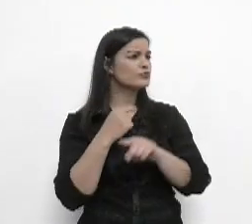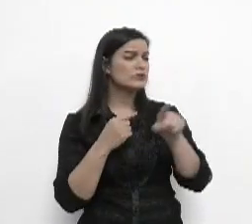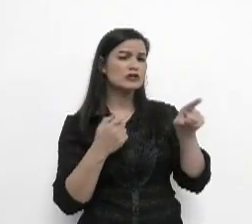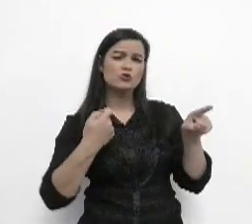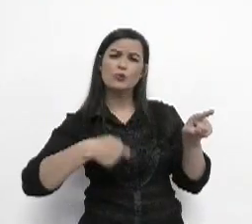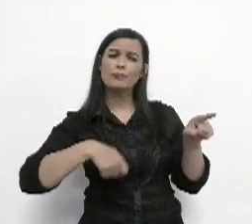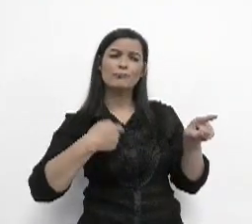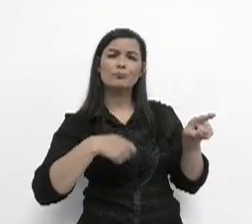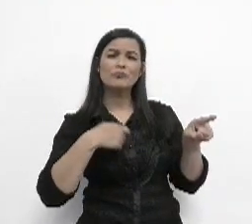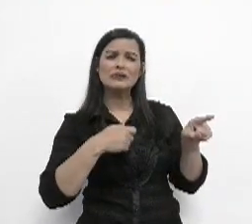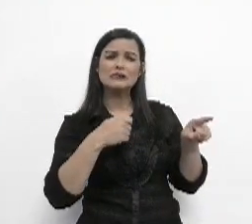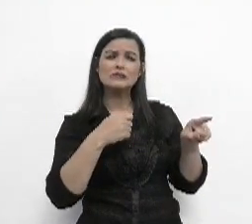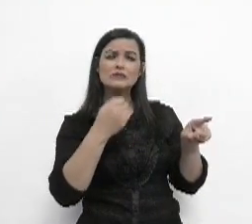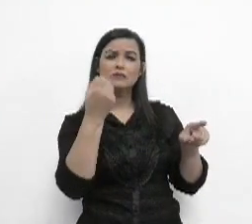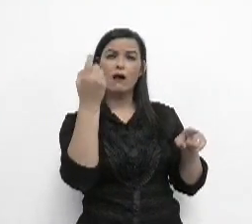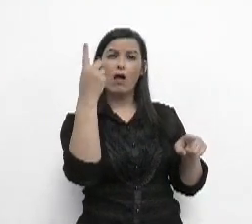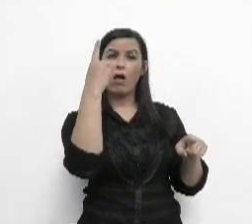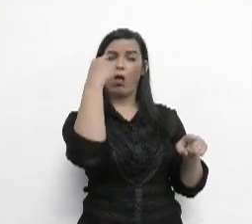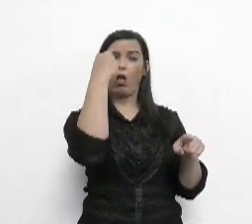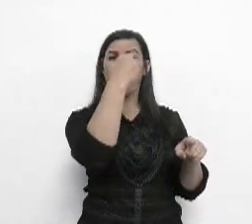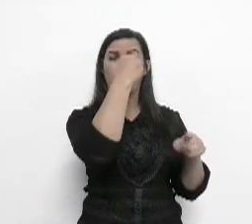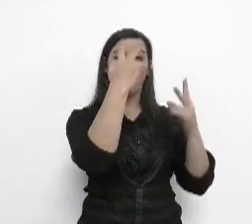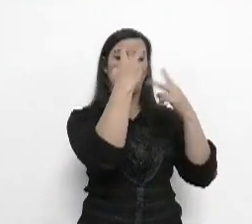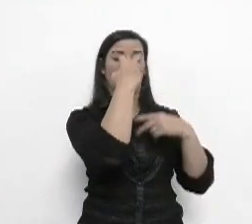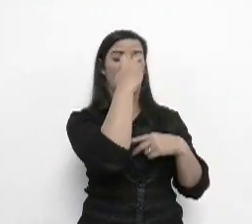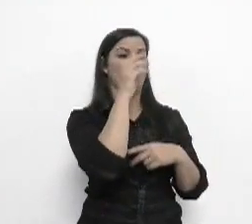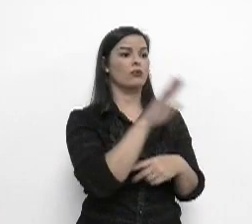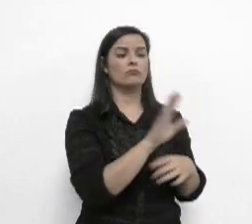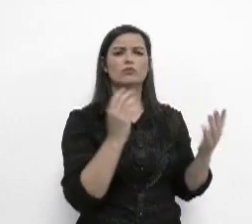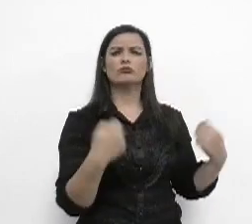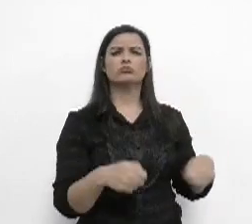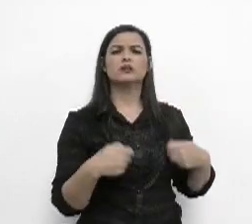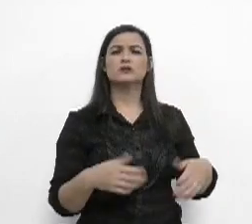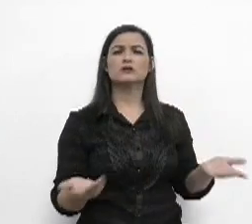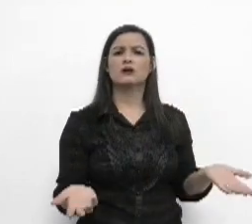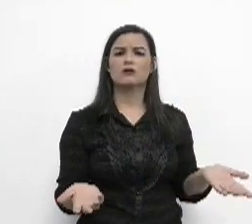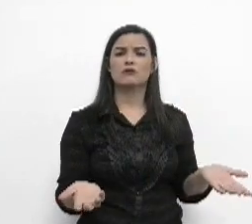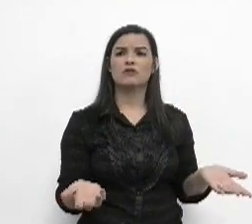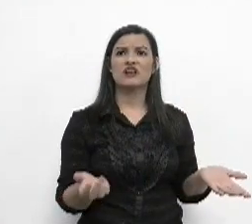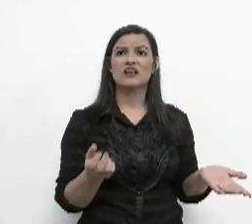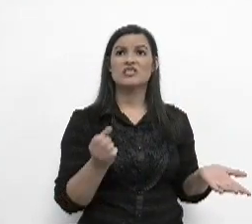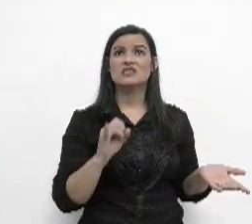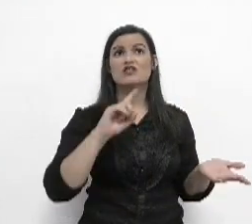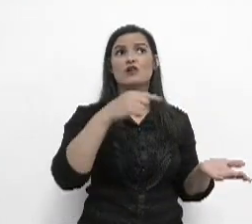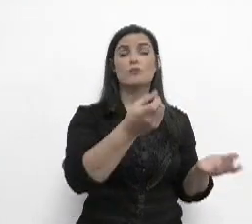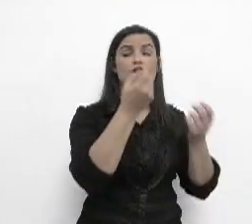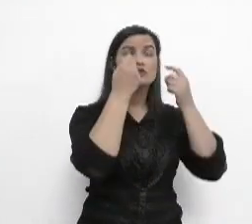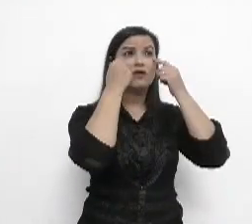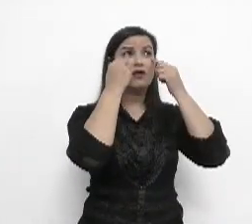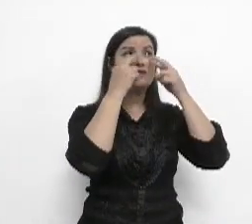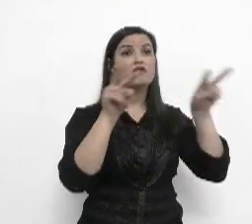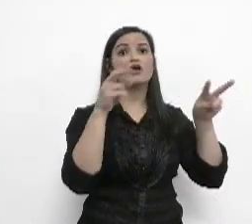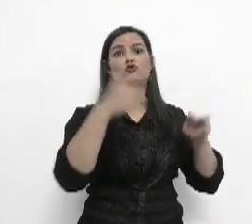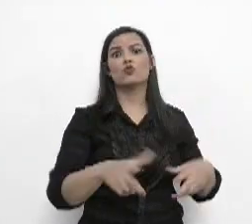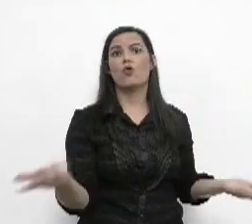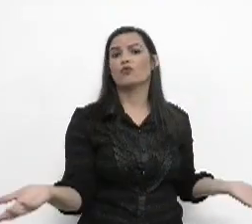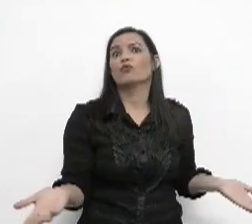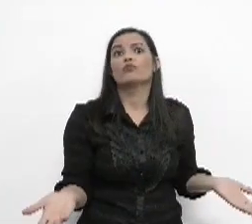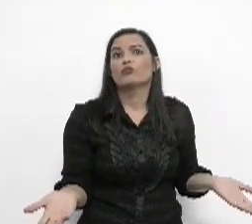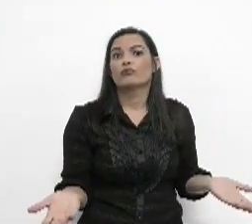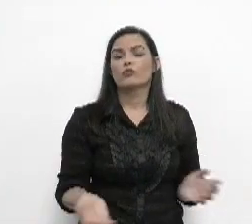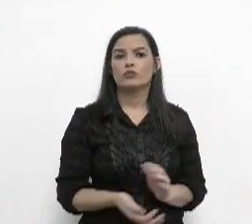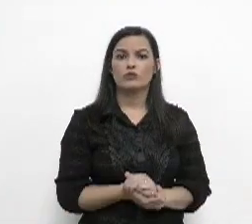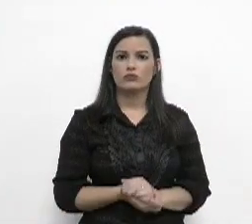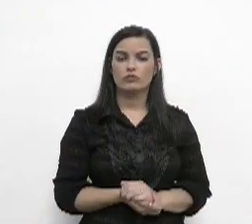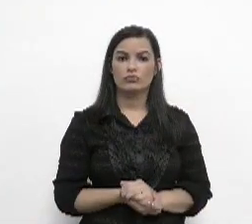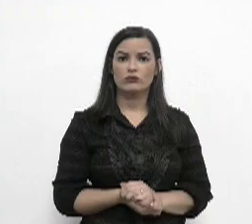precisaria cegar os olhos de Saulo se fosse depois novamente fazer abrir os seus olhos. 잘 보고 있던 사울의 눈을 예수님이 의도적으로